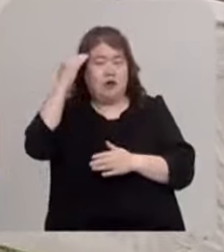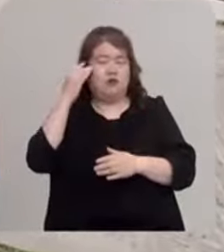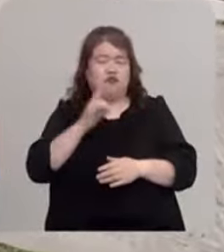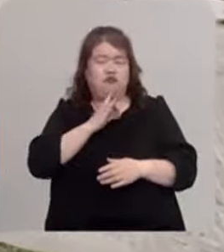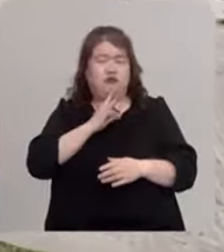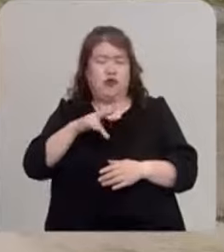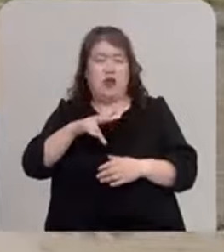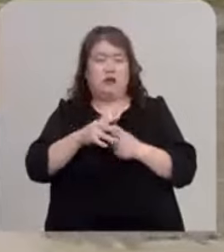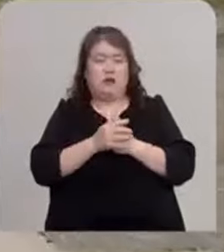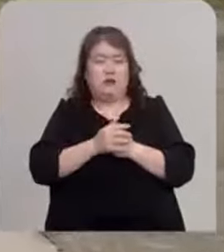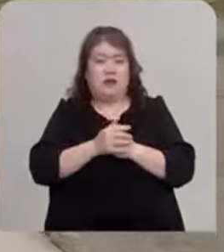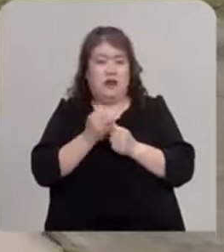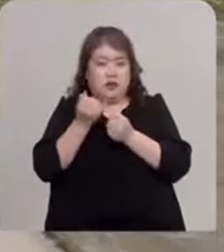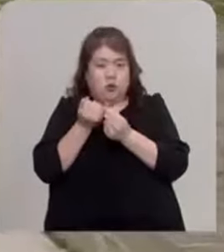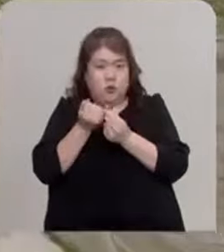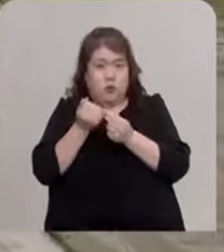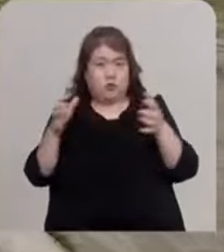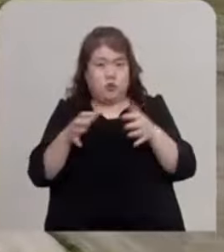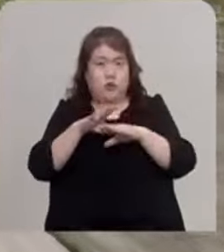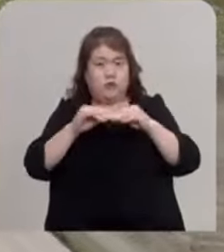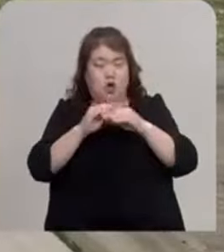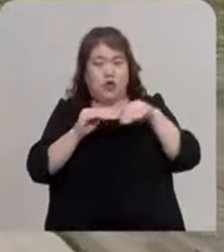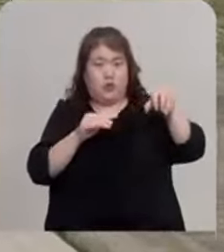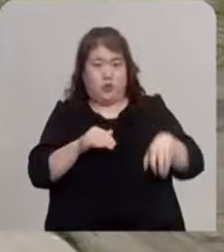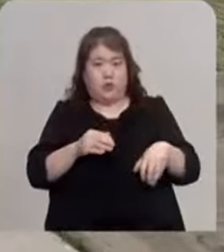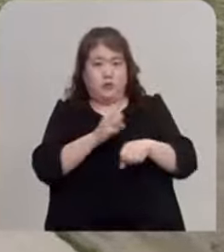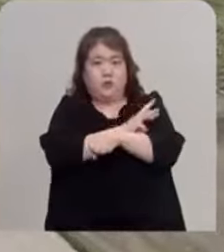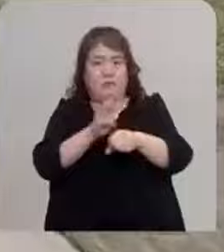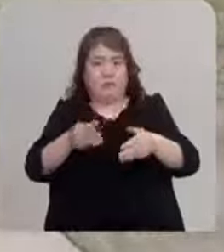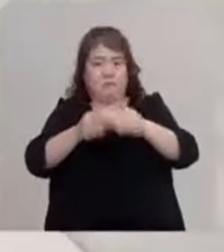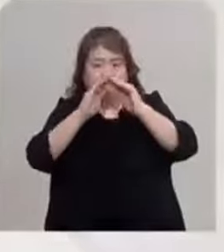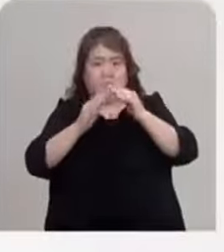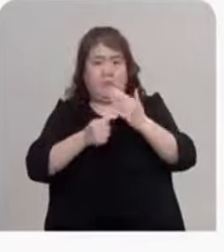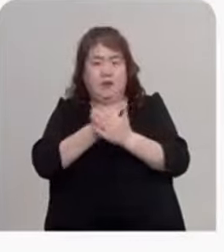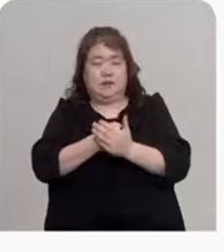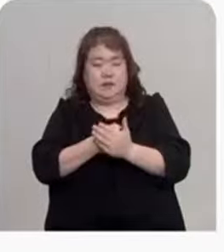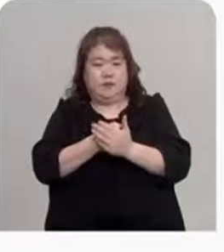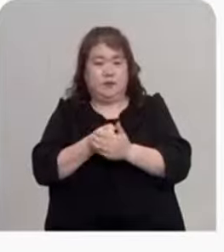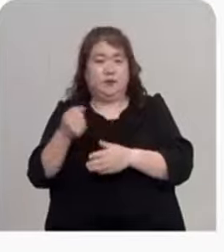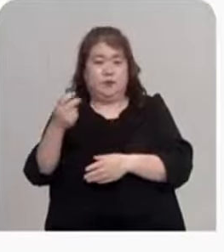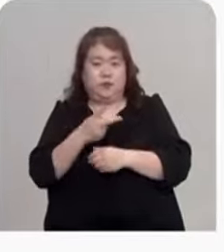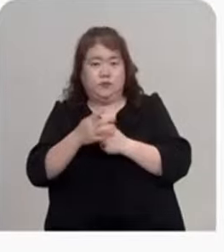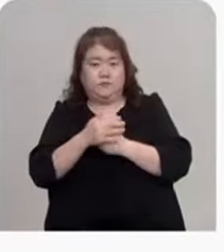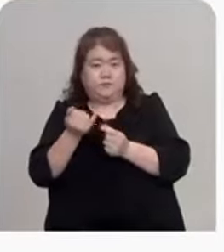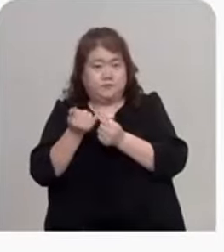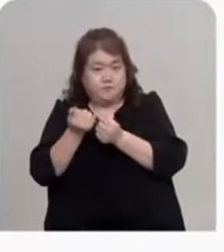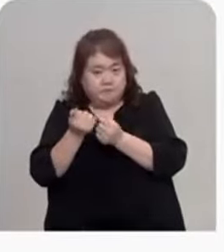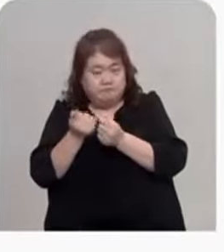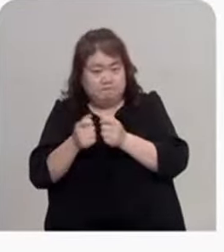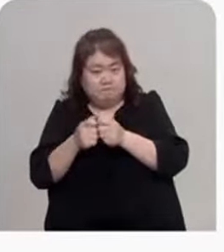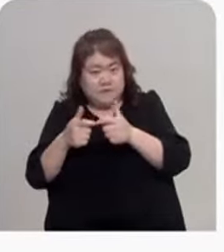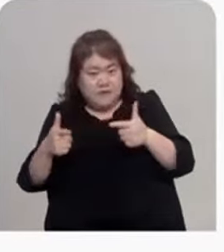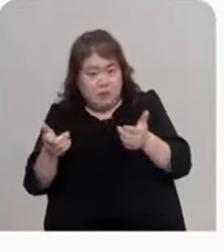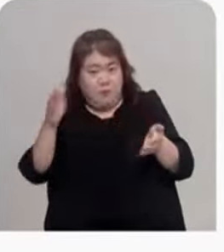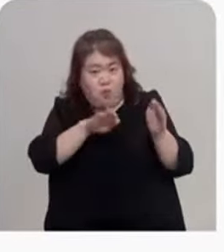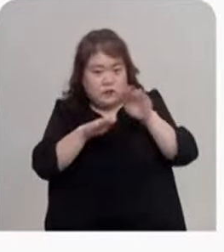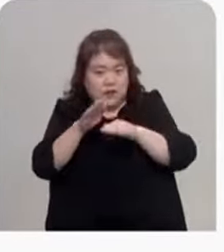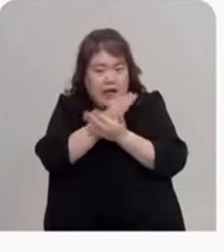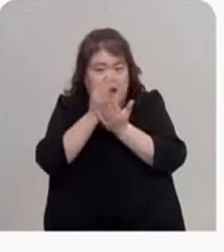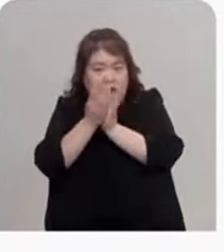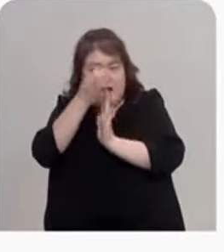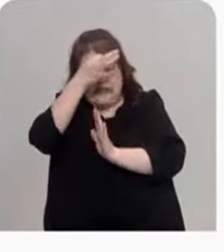사료작물 전용 종자 종합 처리 시설도 새만금에 짓기로 했습니다 여기에는 종자 증식과 포장 등 다양한